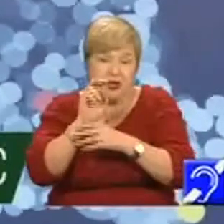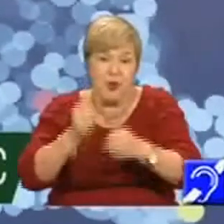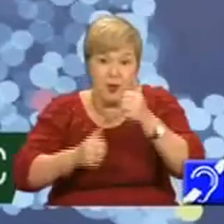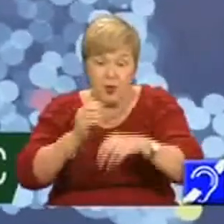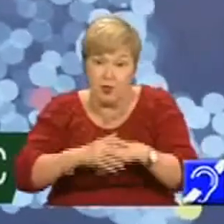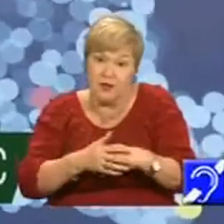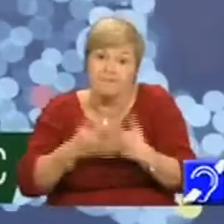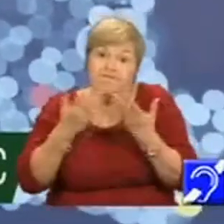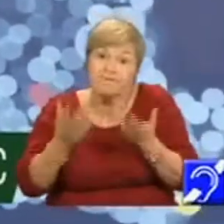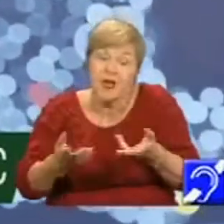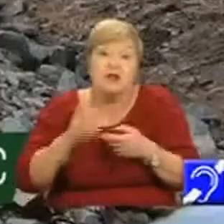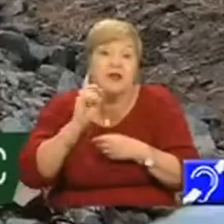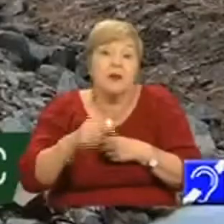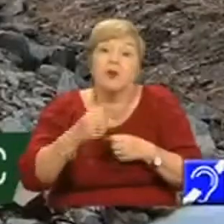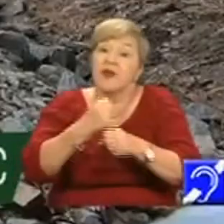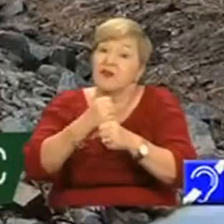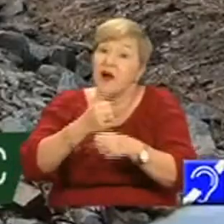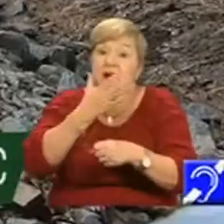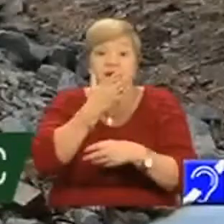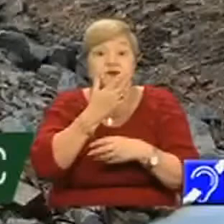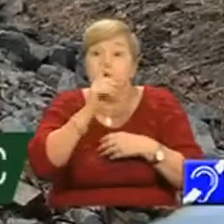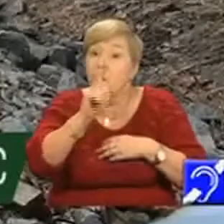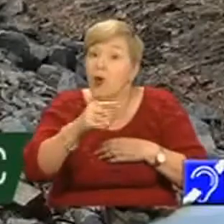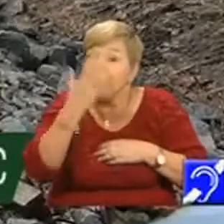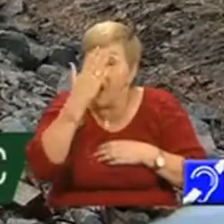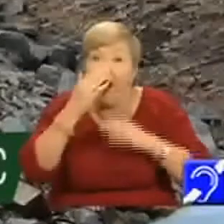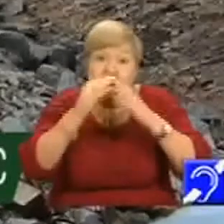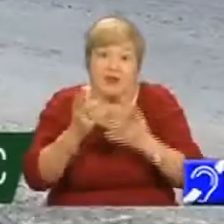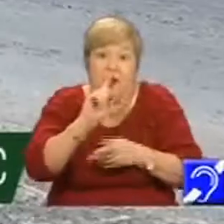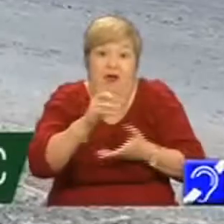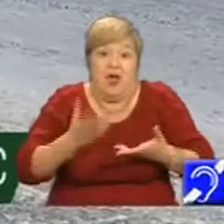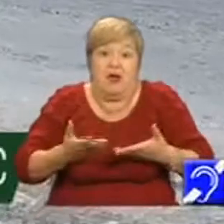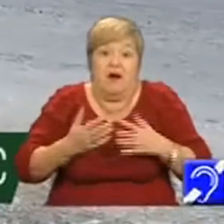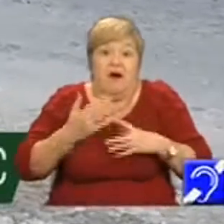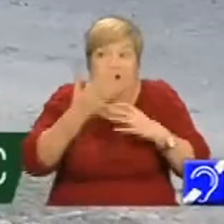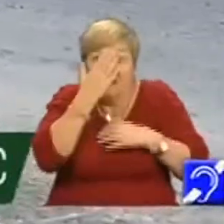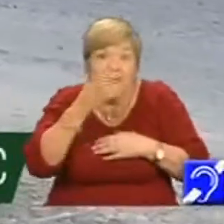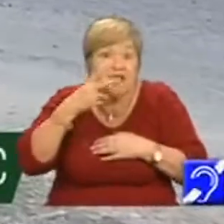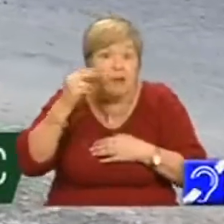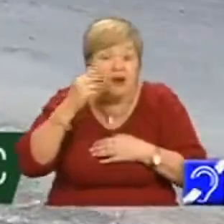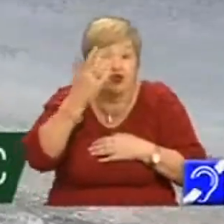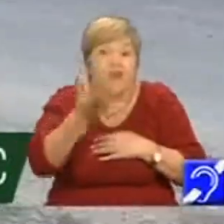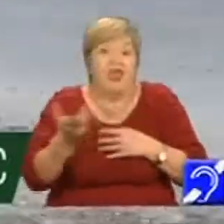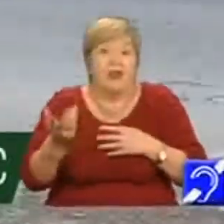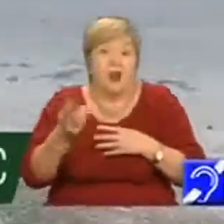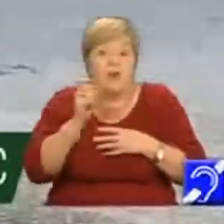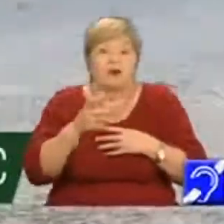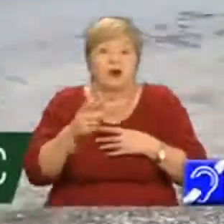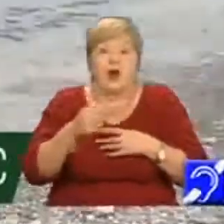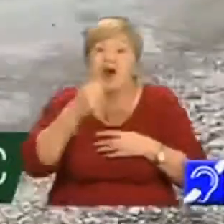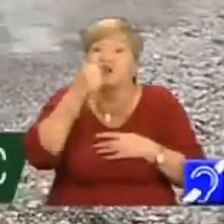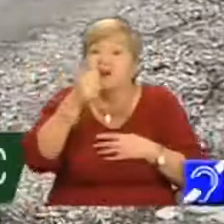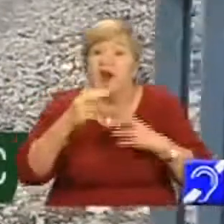o figură frumoasă și aici, acasă, în fața brașovenilor, chiar dacă voi avea cei mai puternici